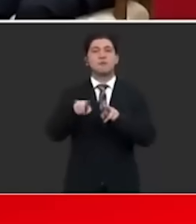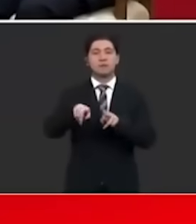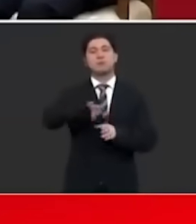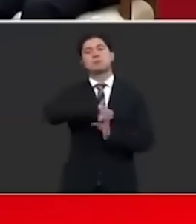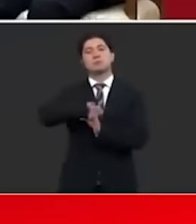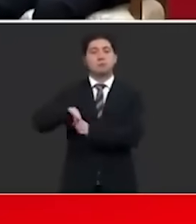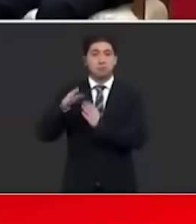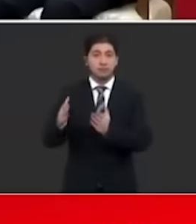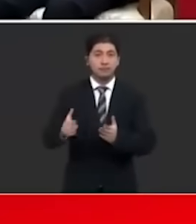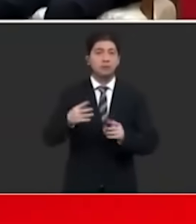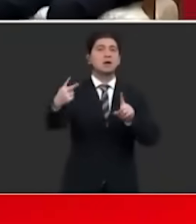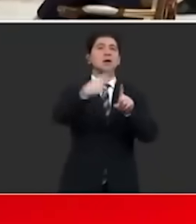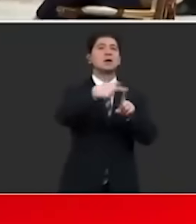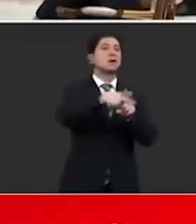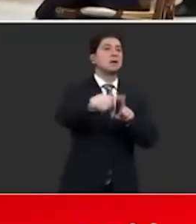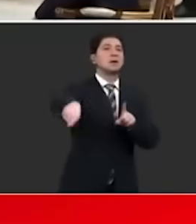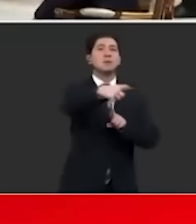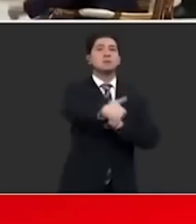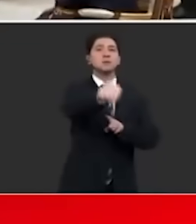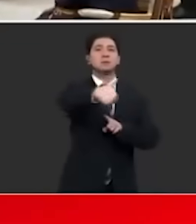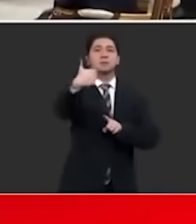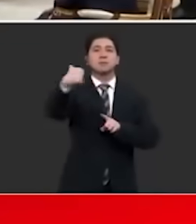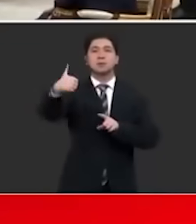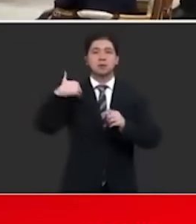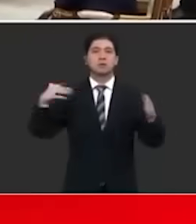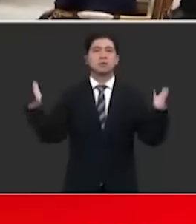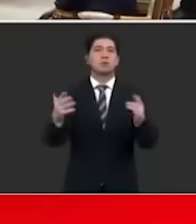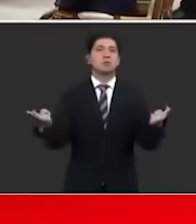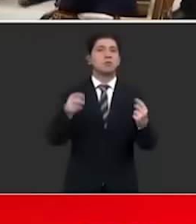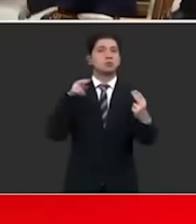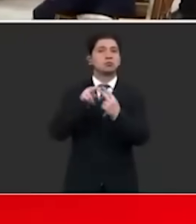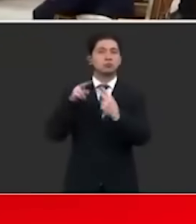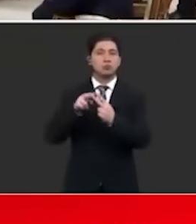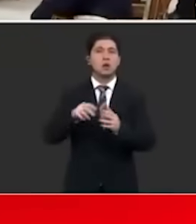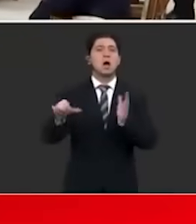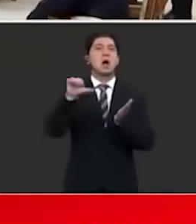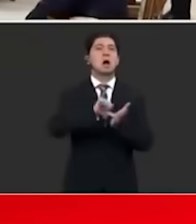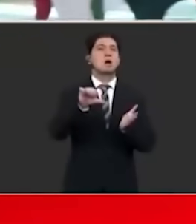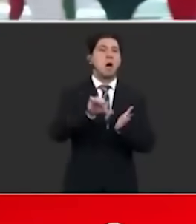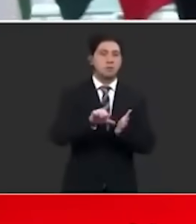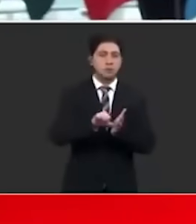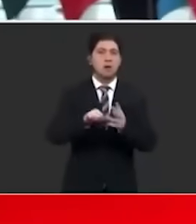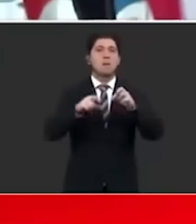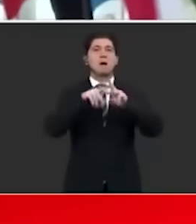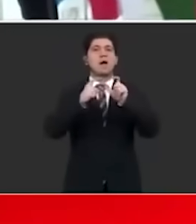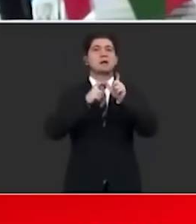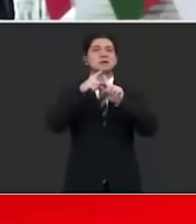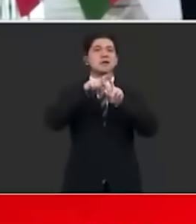katılımcı ülkelerin liderleriyle bir araya geldik. İran ve Pakistan'la